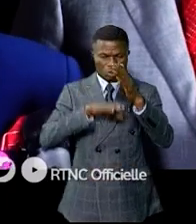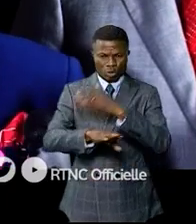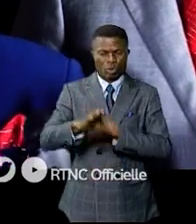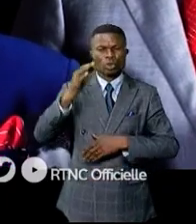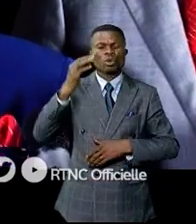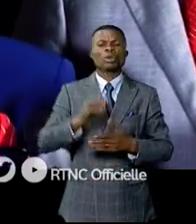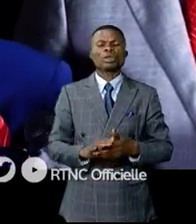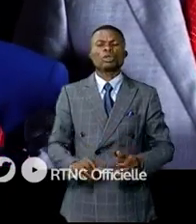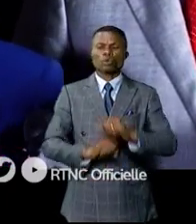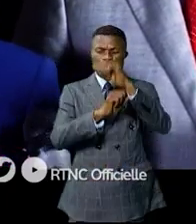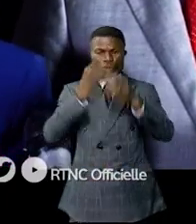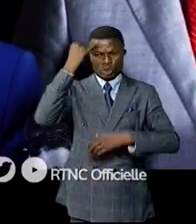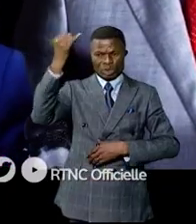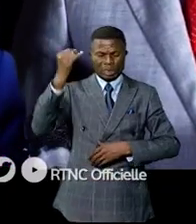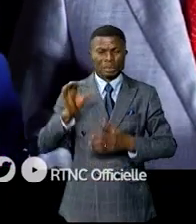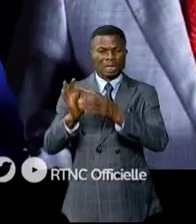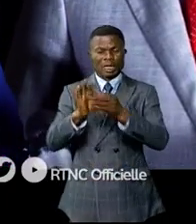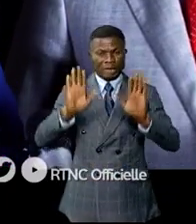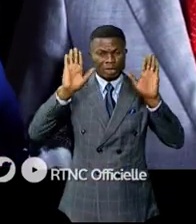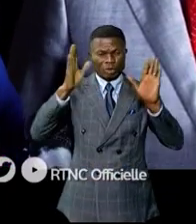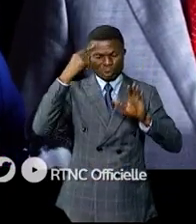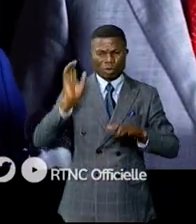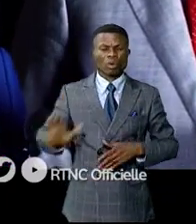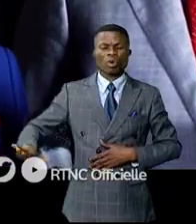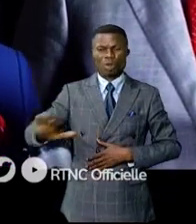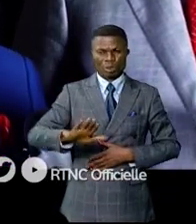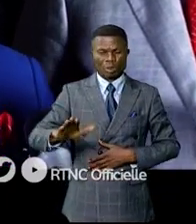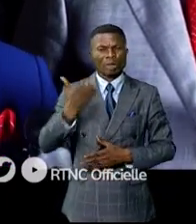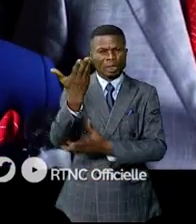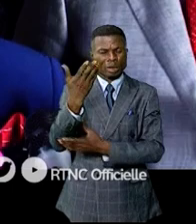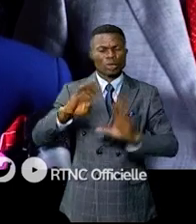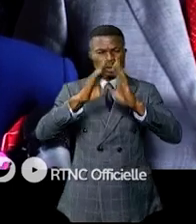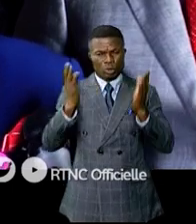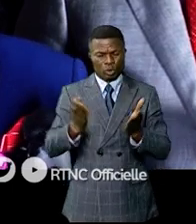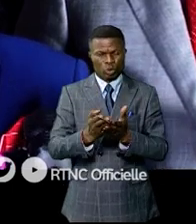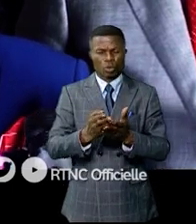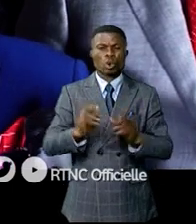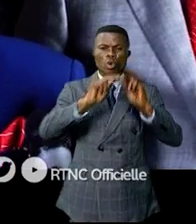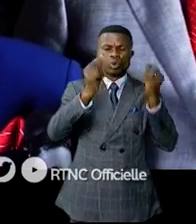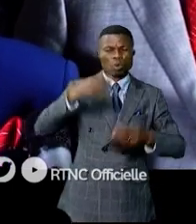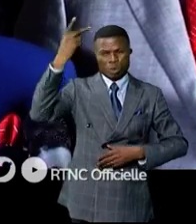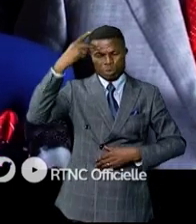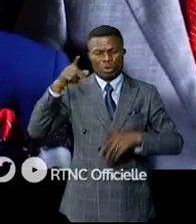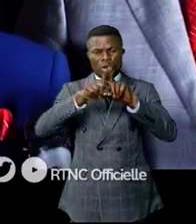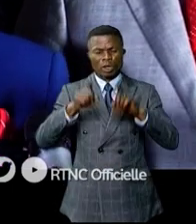l'idée de l'union sacrée pour la nation et nous invitons toutes les forces vives et politiques de notre